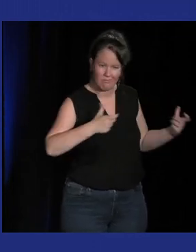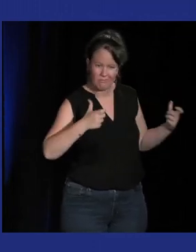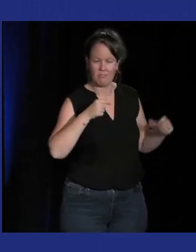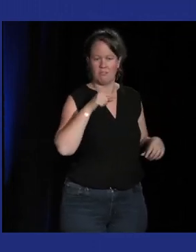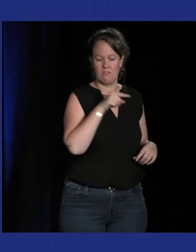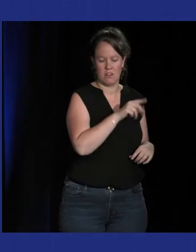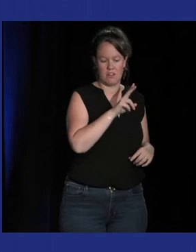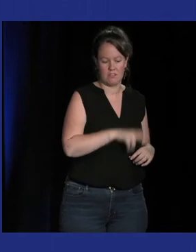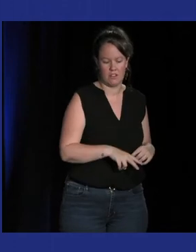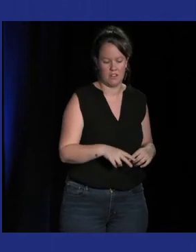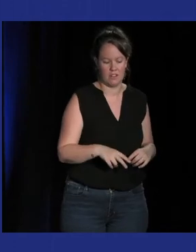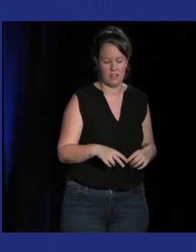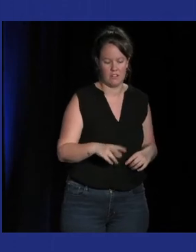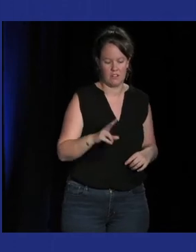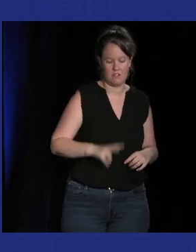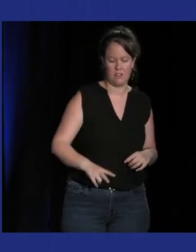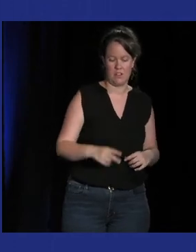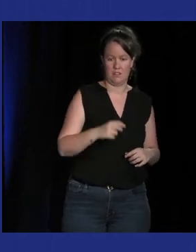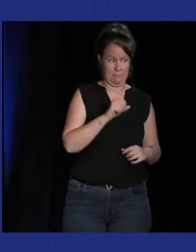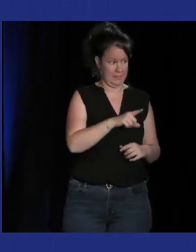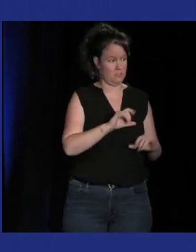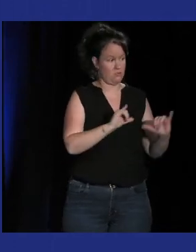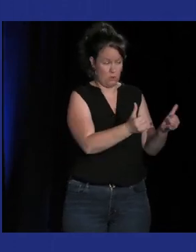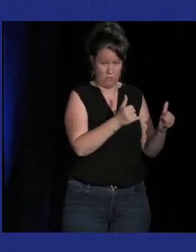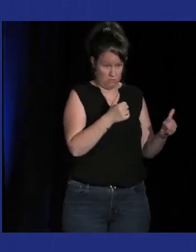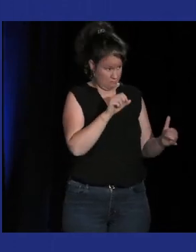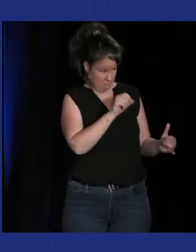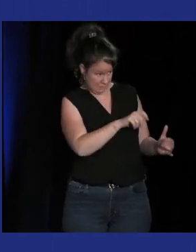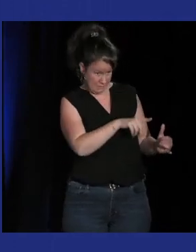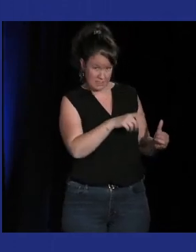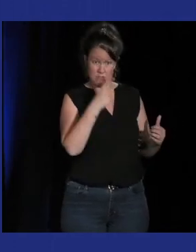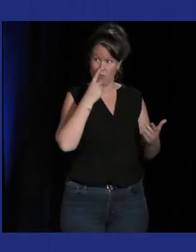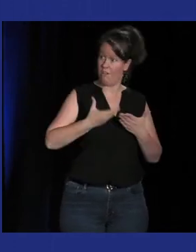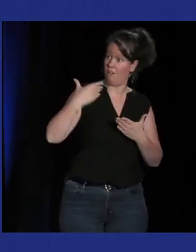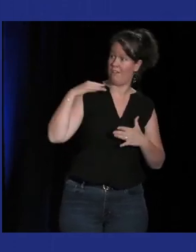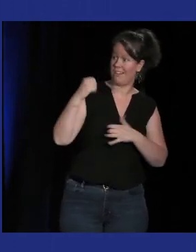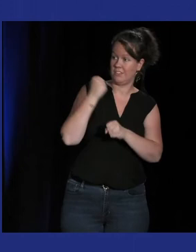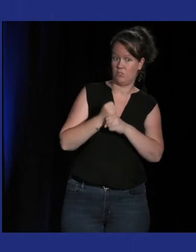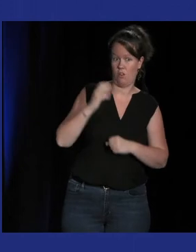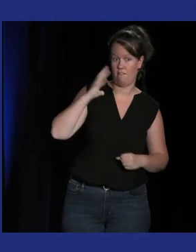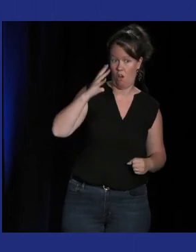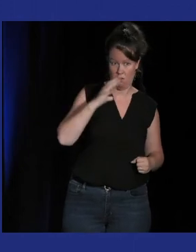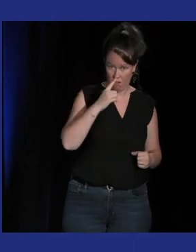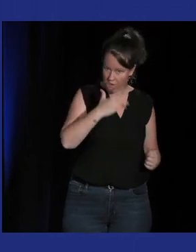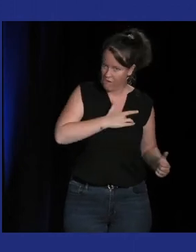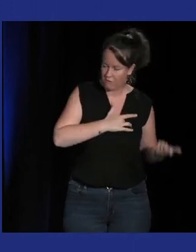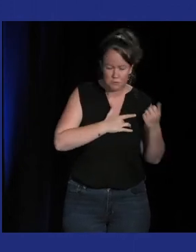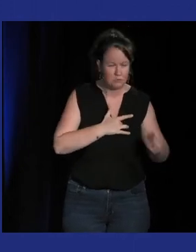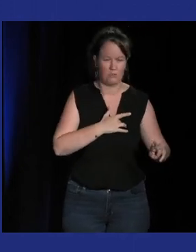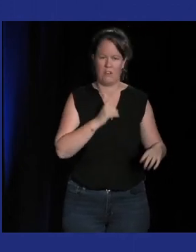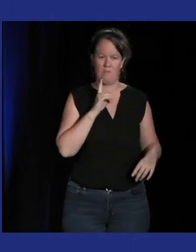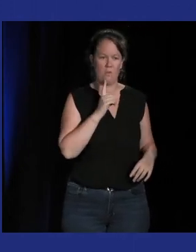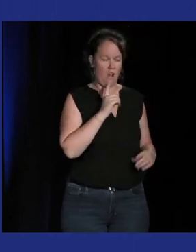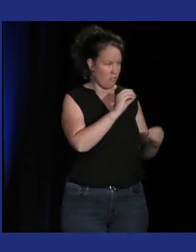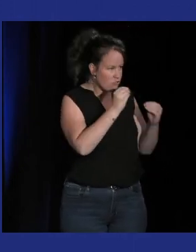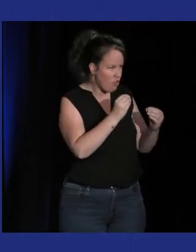genre de jeu quand j'ai réussi ça il 15 ans je pense que je m'aurais vraiment plu parce que c'est la période aussi où j'ai commencé à faire de la musique de mon côté donc il y avait ce côté de comprendre comment